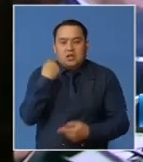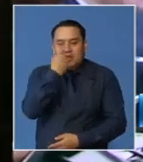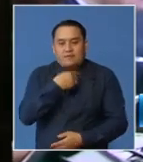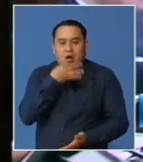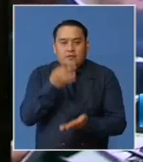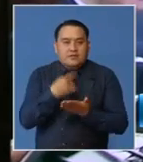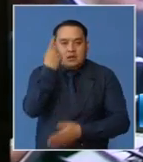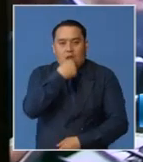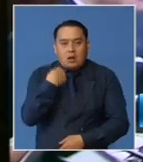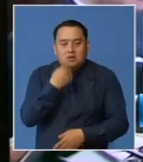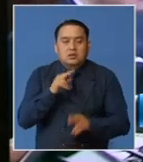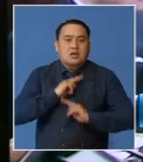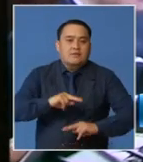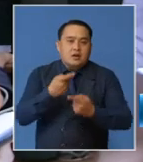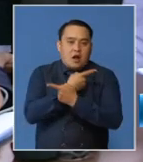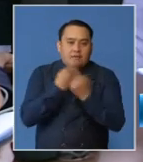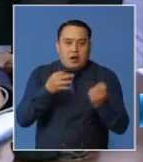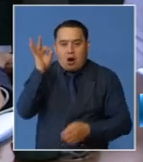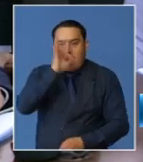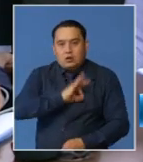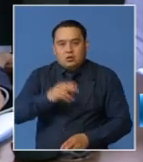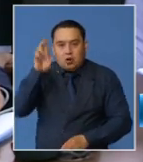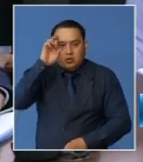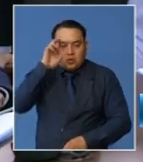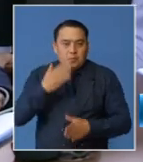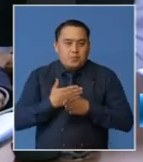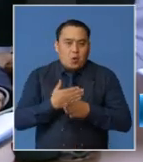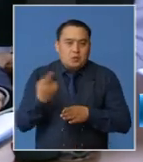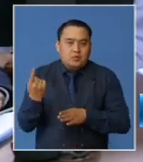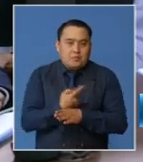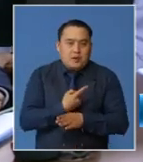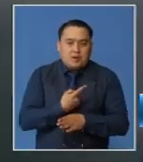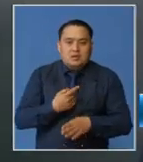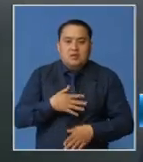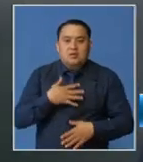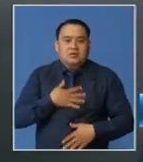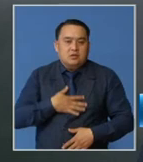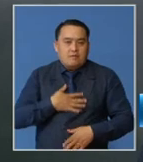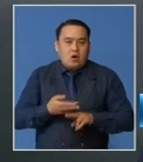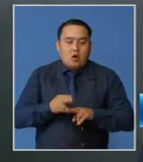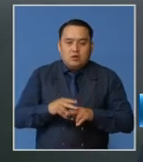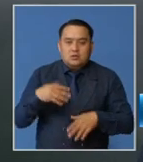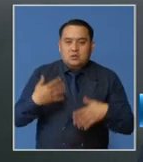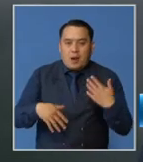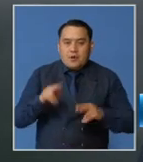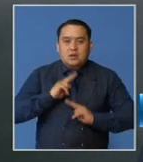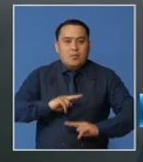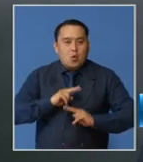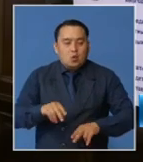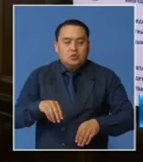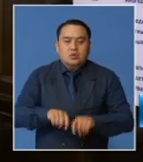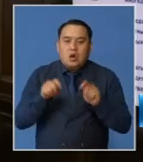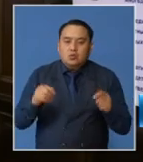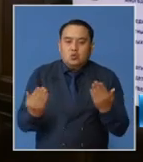ответственные лица. Однако информированность о государственной помощи, отметил первый зам, идет не на должном уровне. Слабо ведется работа и по